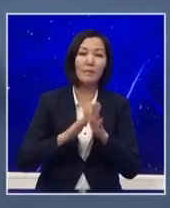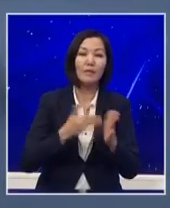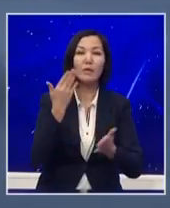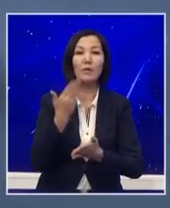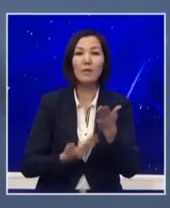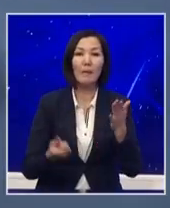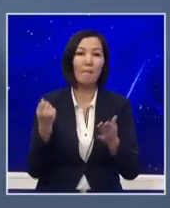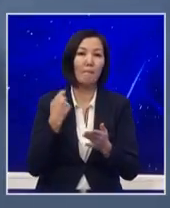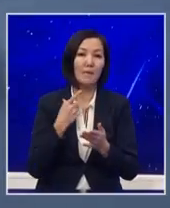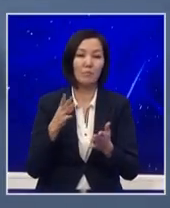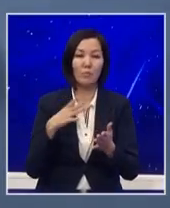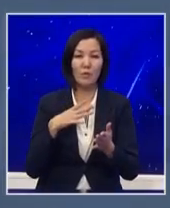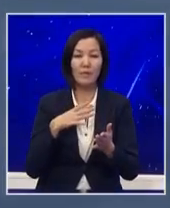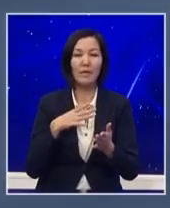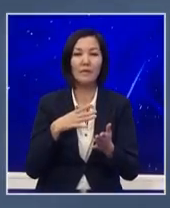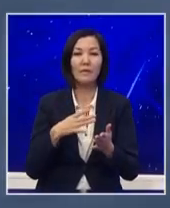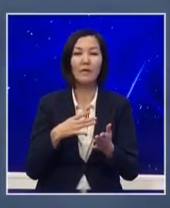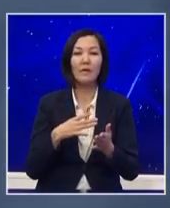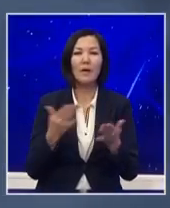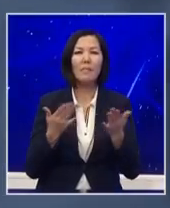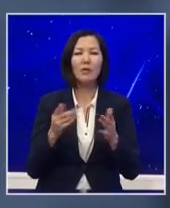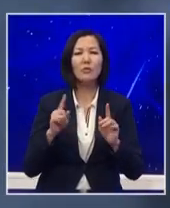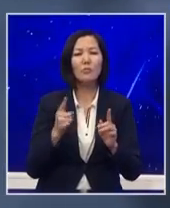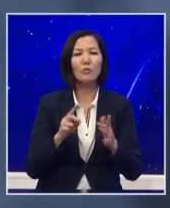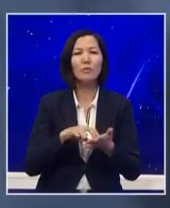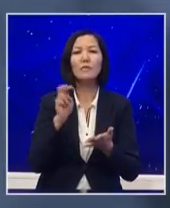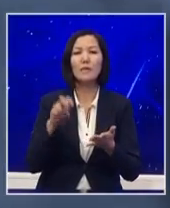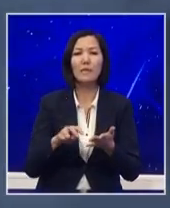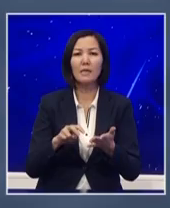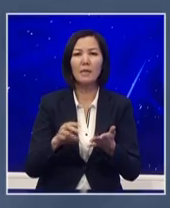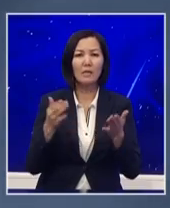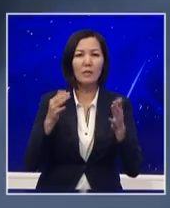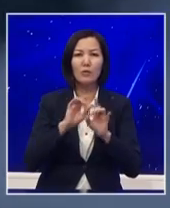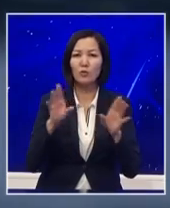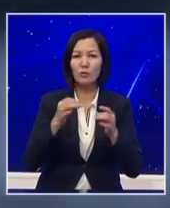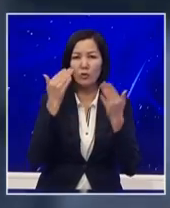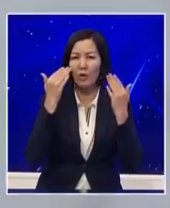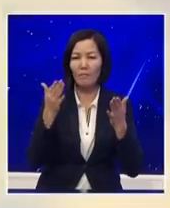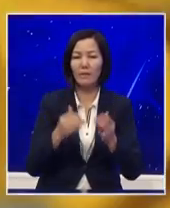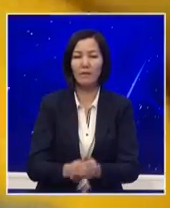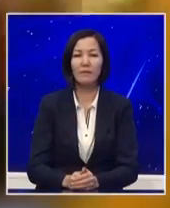азаматтың мас екені мәлім болды. Және ол не үшін мұндай әрекетке барғанын түсіндіре алмады.